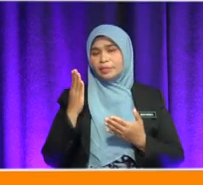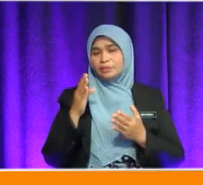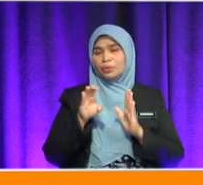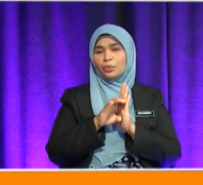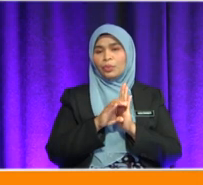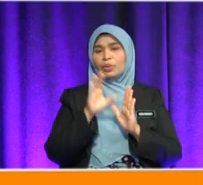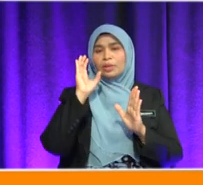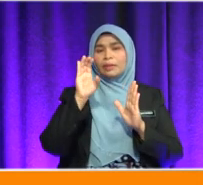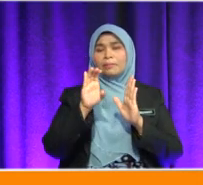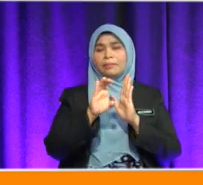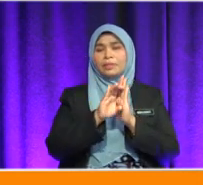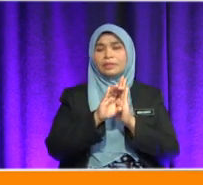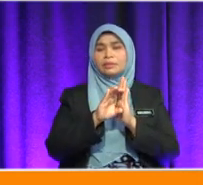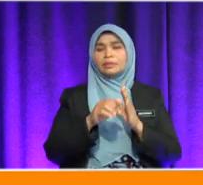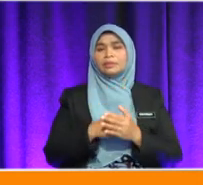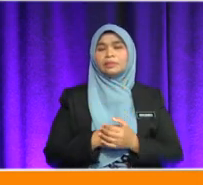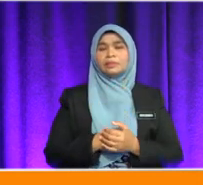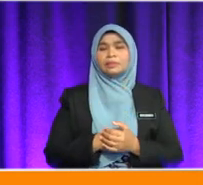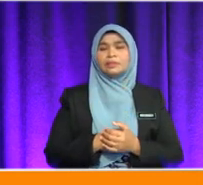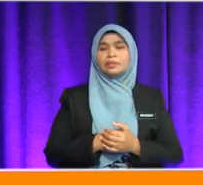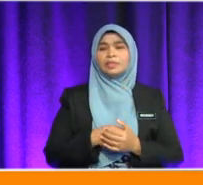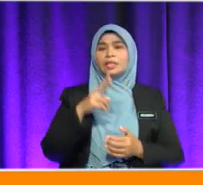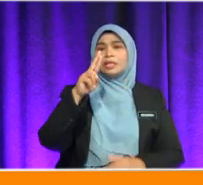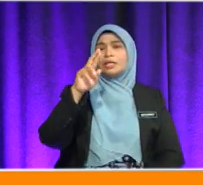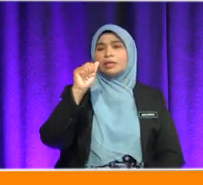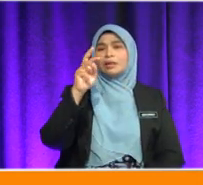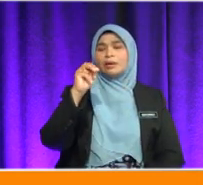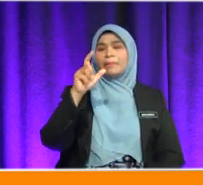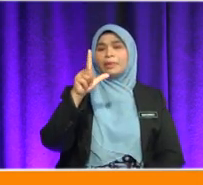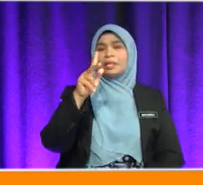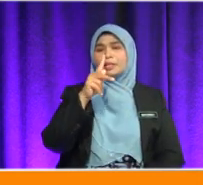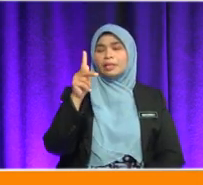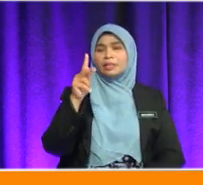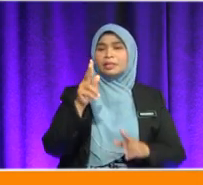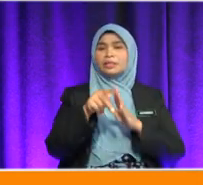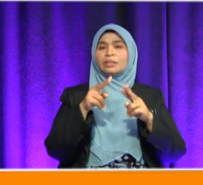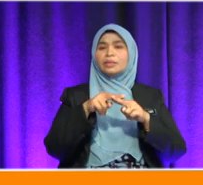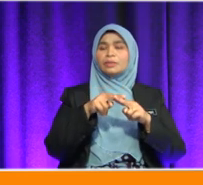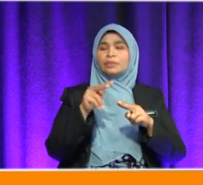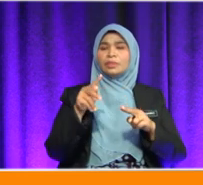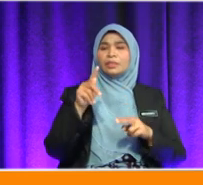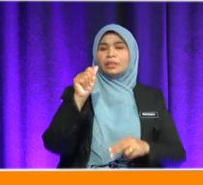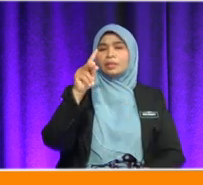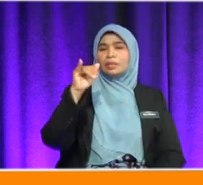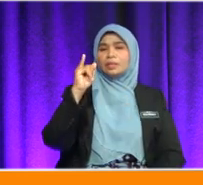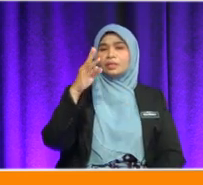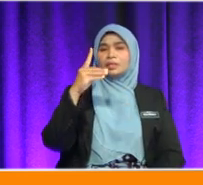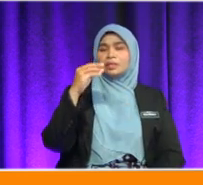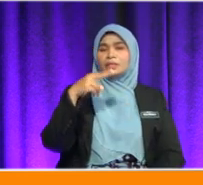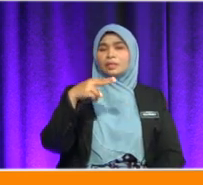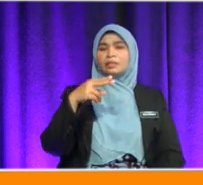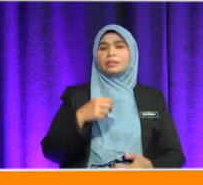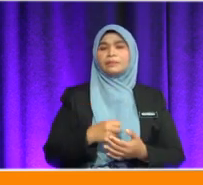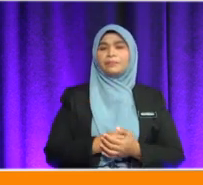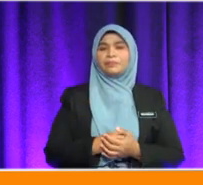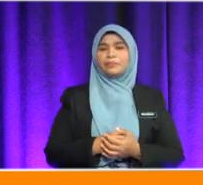satu gambar dia jauh ramalkan kedudukan aqidah seseorang dengan mengamalkan amalan seperti gambar